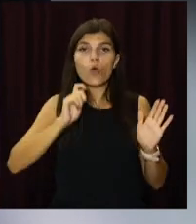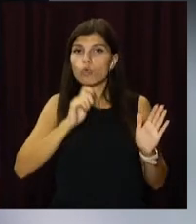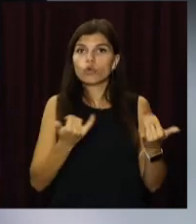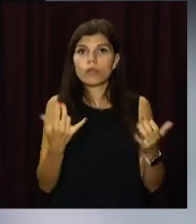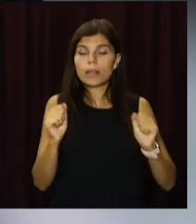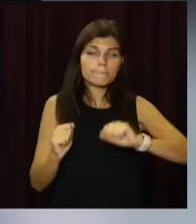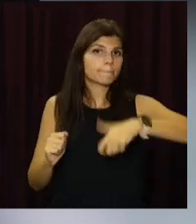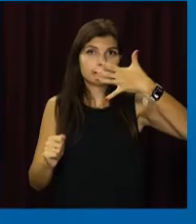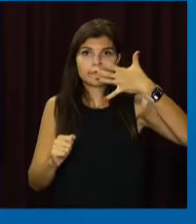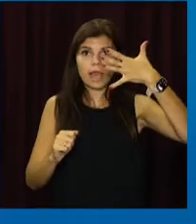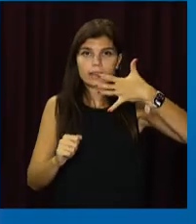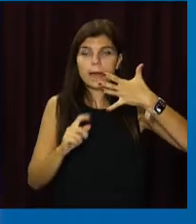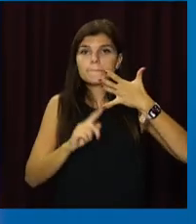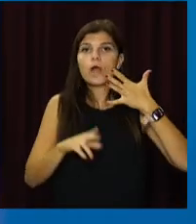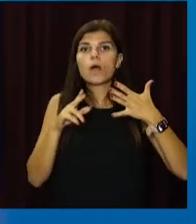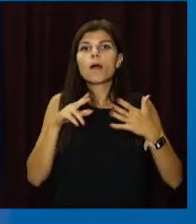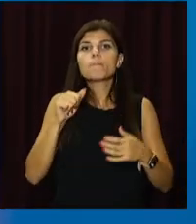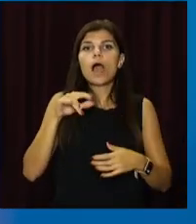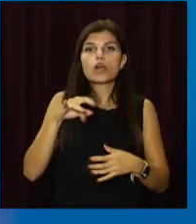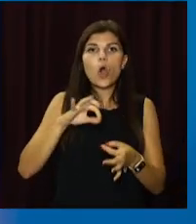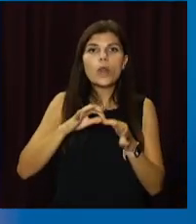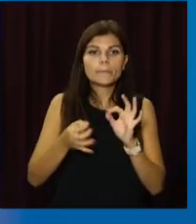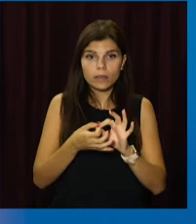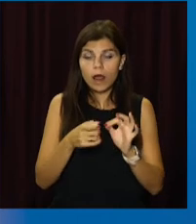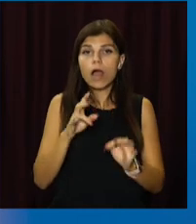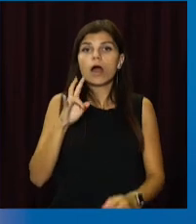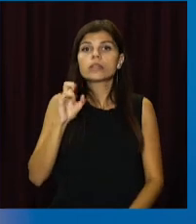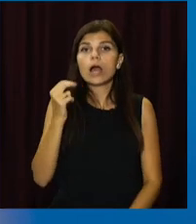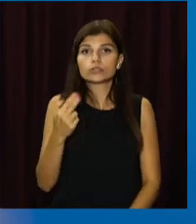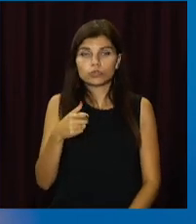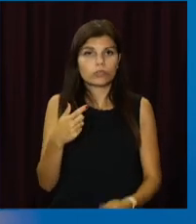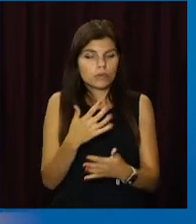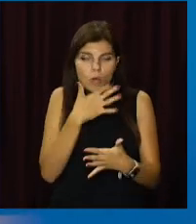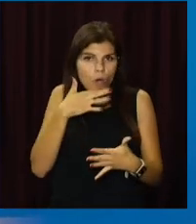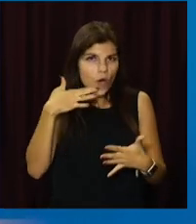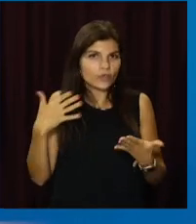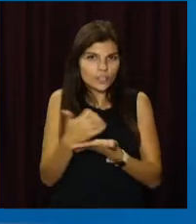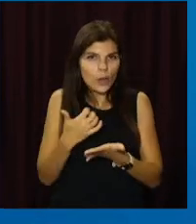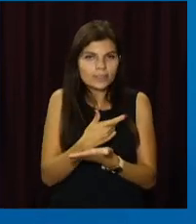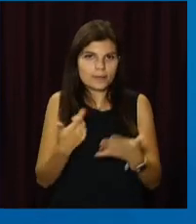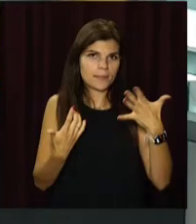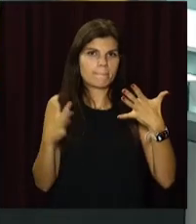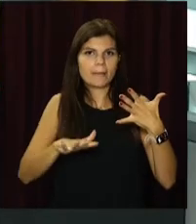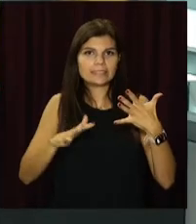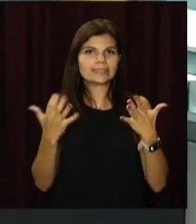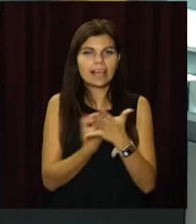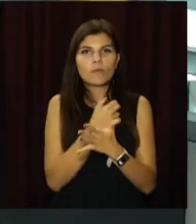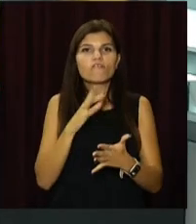на 5-му місці за кількістю медалей паралімпіади. Їх у національній скарбниці півсотні.